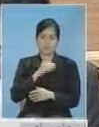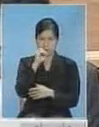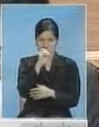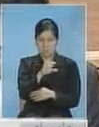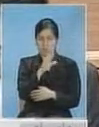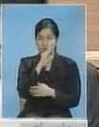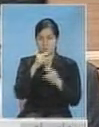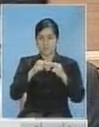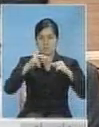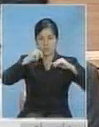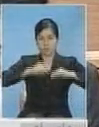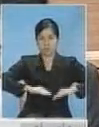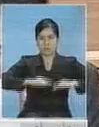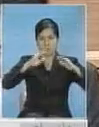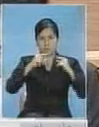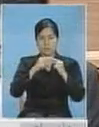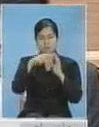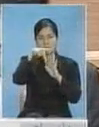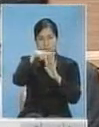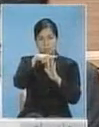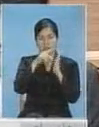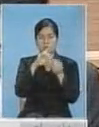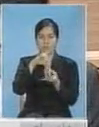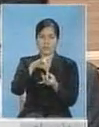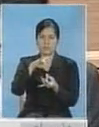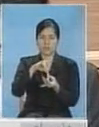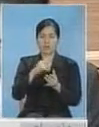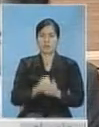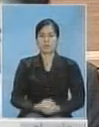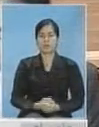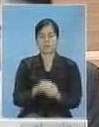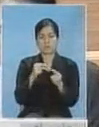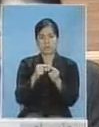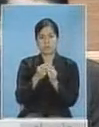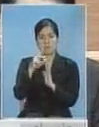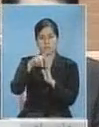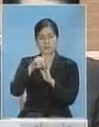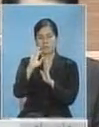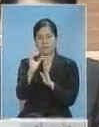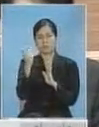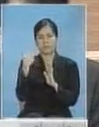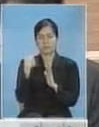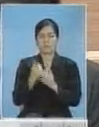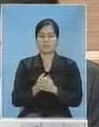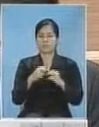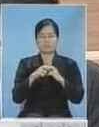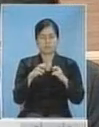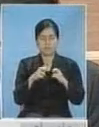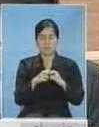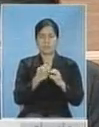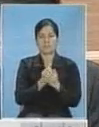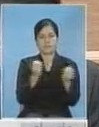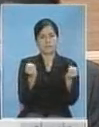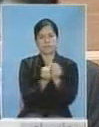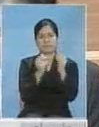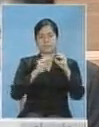ถ้าน้ำท่วมในจังหวัดแพร่จังหวัดสุโขทัยมากๆเมื่อไหร่จังหวัดพิษณุโลกที่อำเภอบางละกำเมื่อไหร่ภาคกลางตั้งแต่นครสวรรค์จ